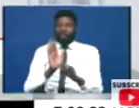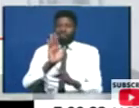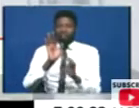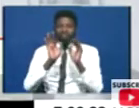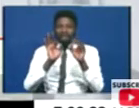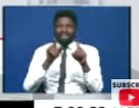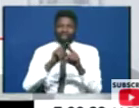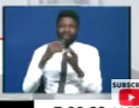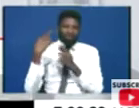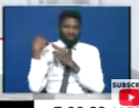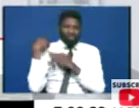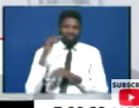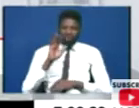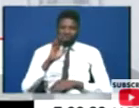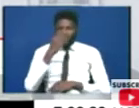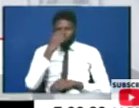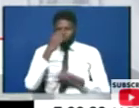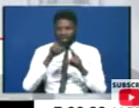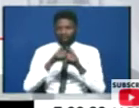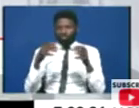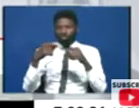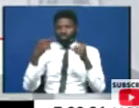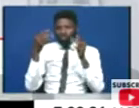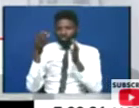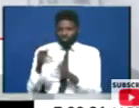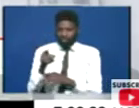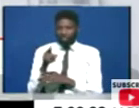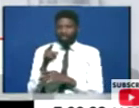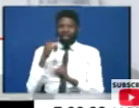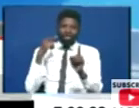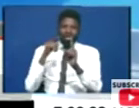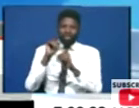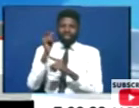pamoja na wapinzani wake ni kuunganisha Wakenya kwa ustawi wa taifa hili.